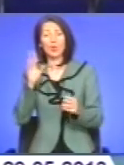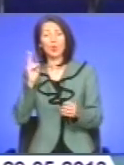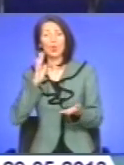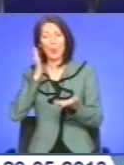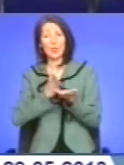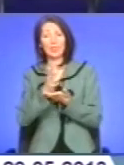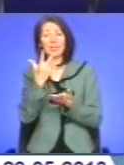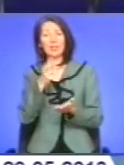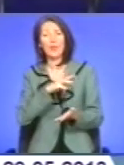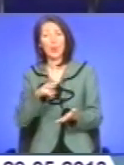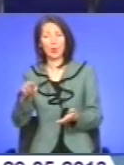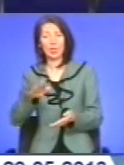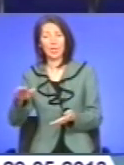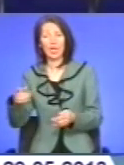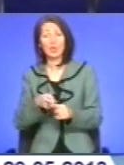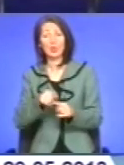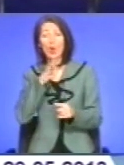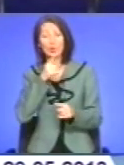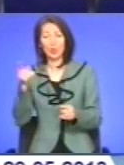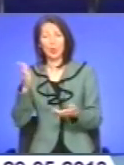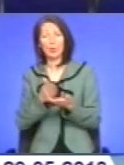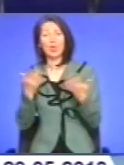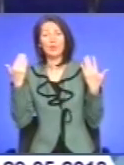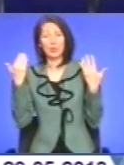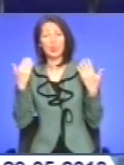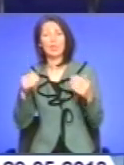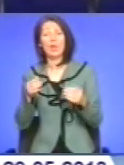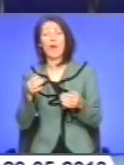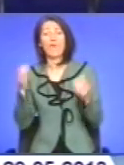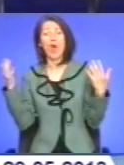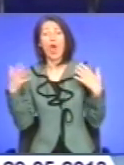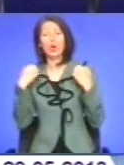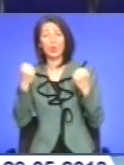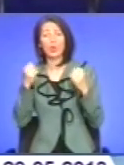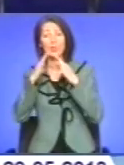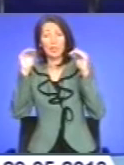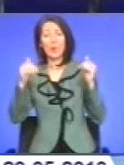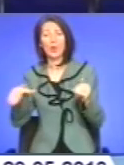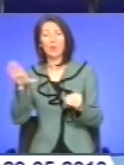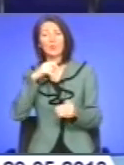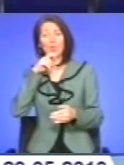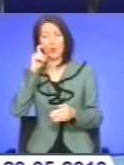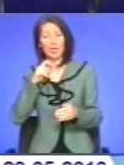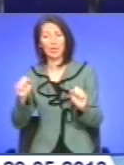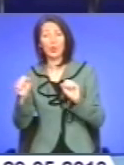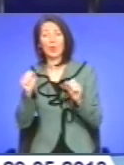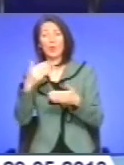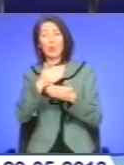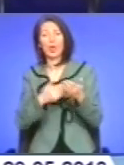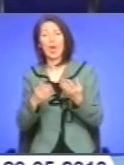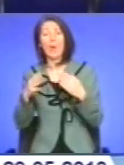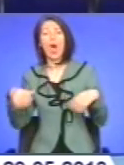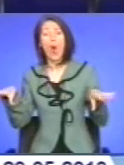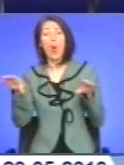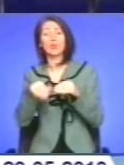цього сезону мають відпочити в пришкільних та оздоровчих таборах по всій Україні. Урядова програма охопить практично всіх сиріт та